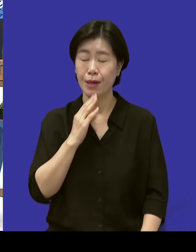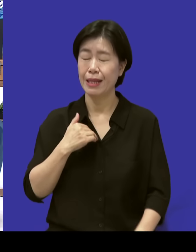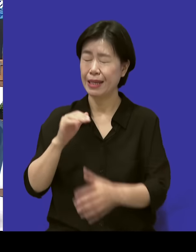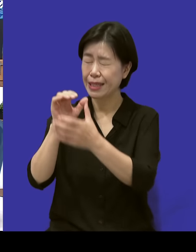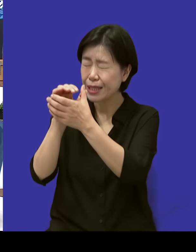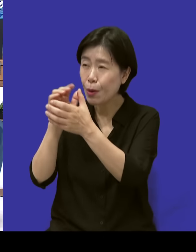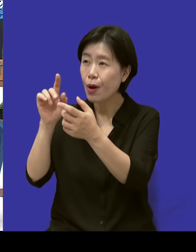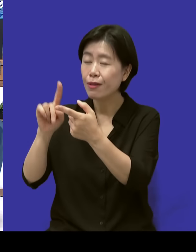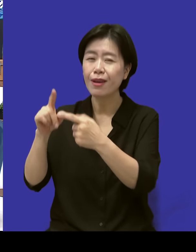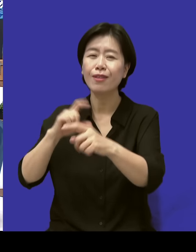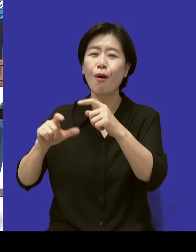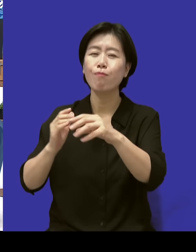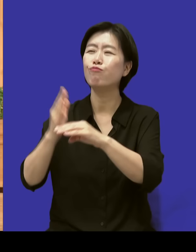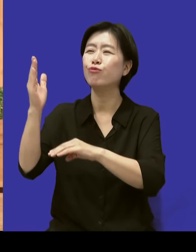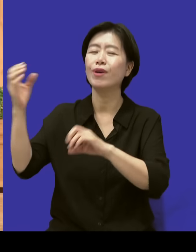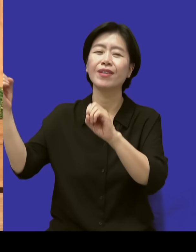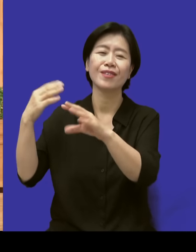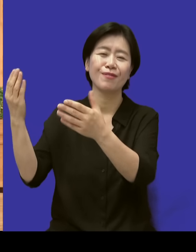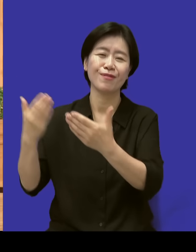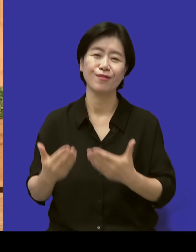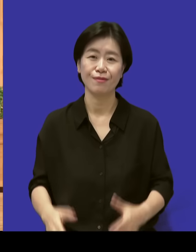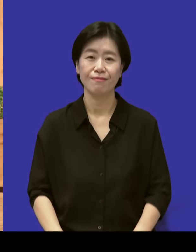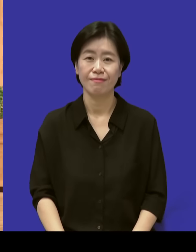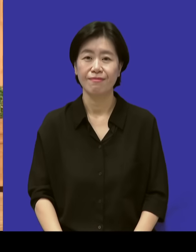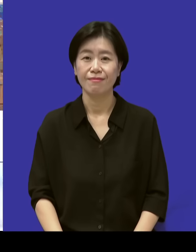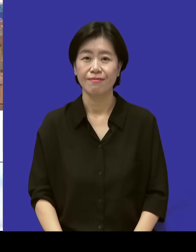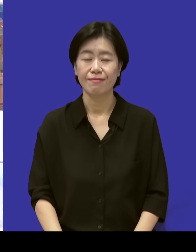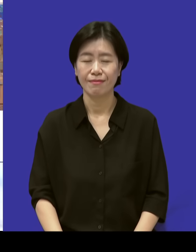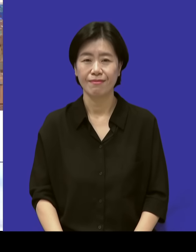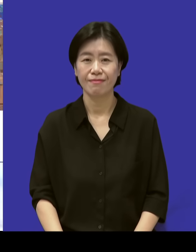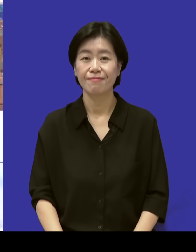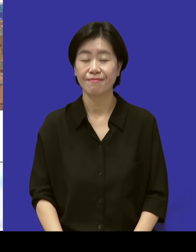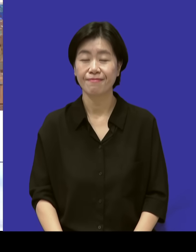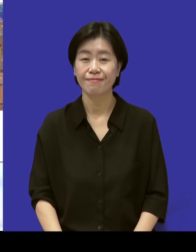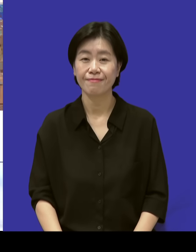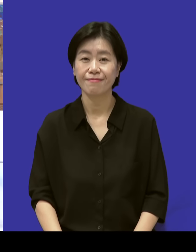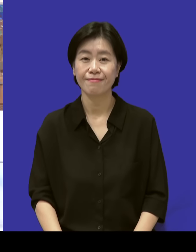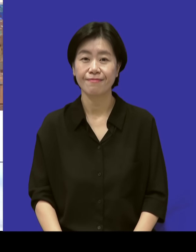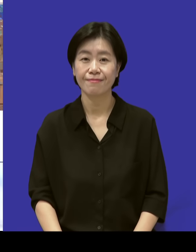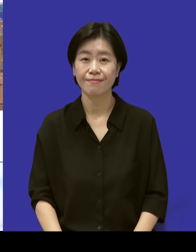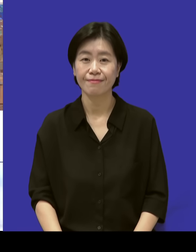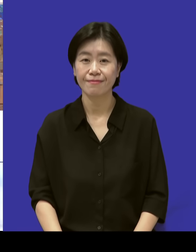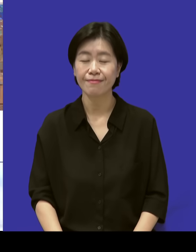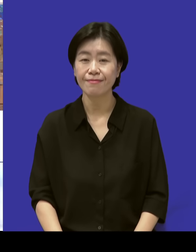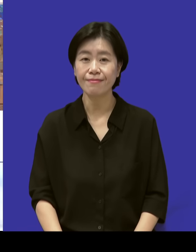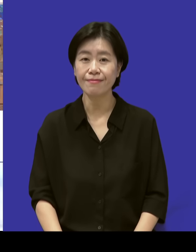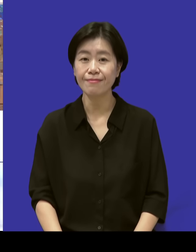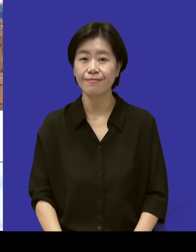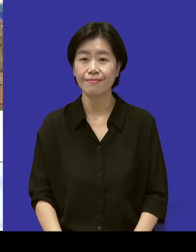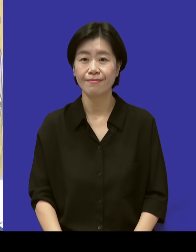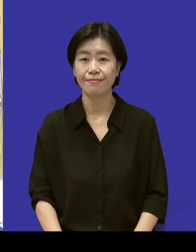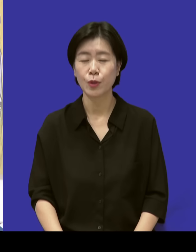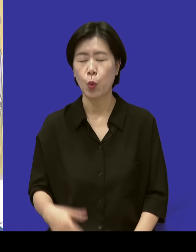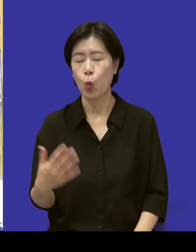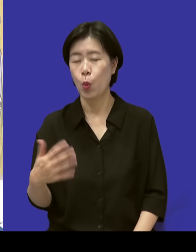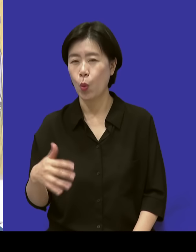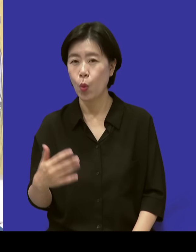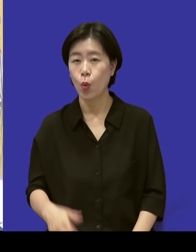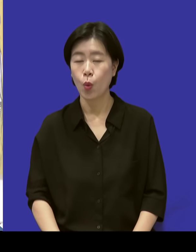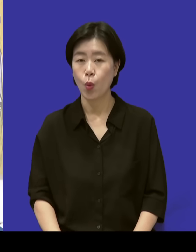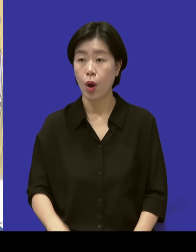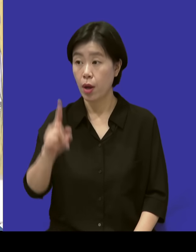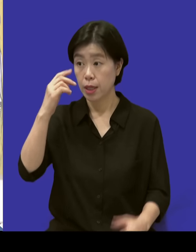넘치게 그냥 190까지 예. 그냥 크게 하셨네. 아무튼 2m 갈 예. 뻔했어요. 그러니까요. 그래서 그것도 다행이라고 생각합니다. 그러네요. 예. 그렇게 해서